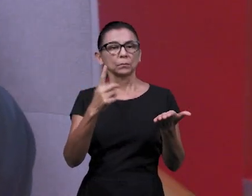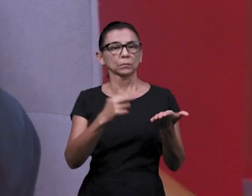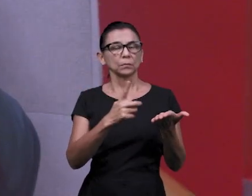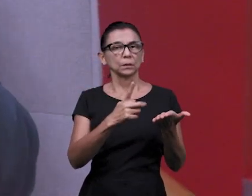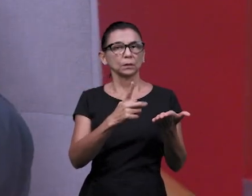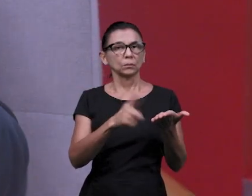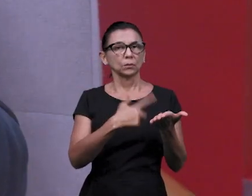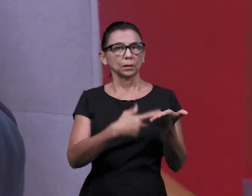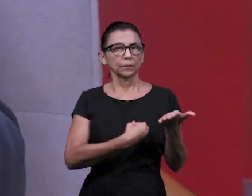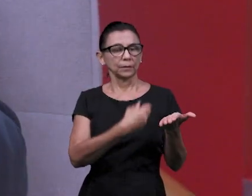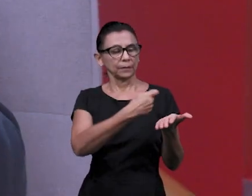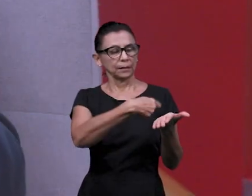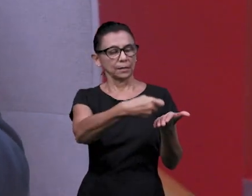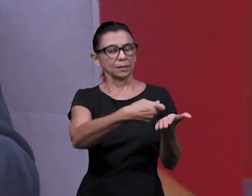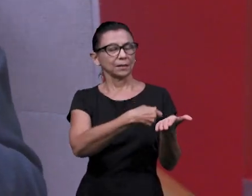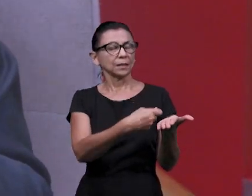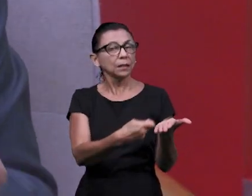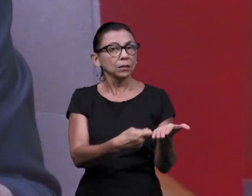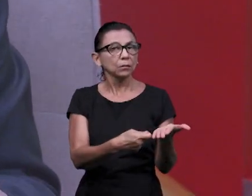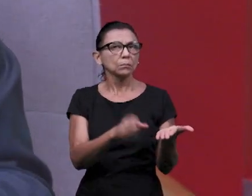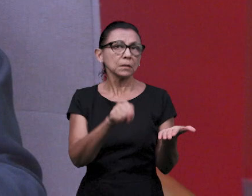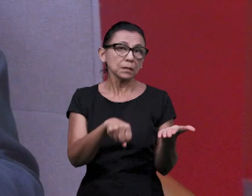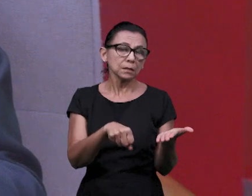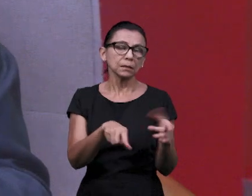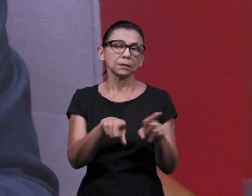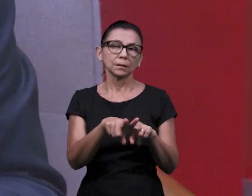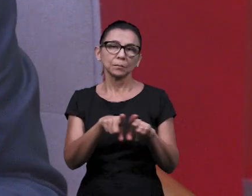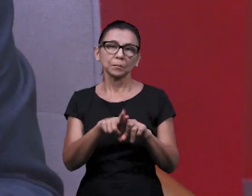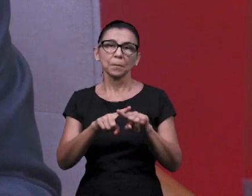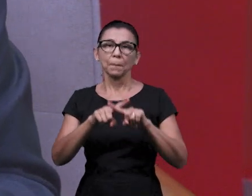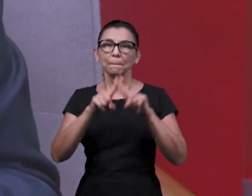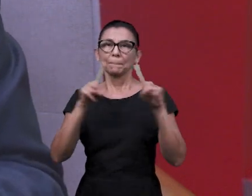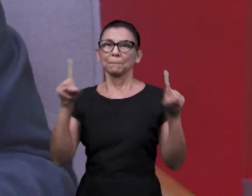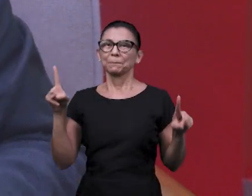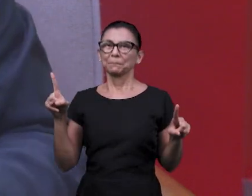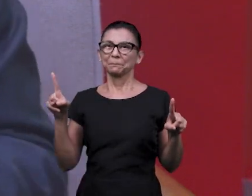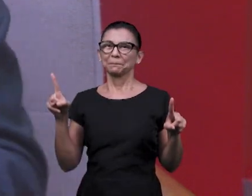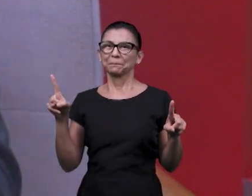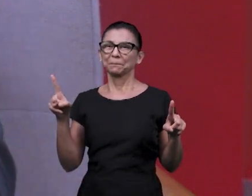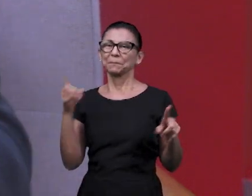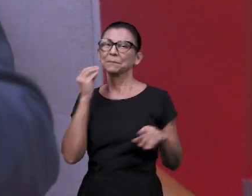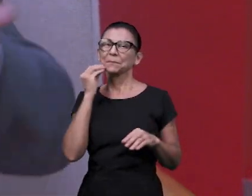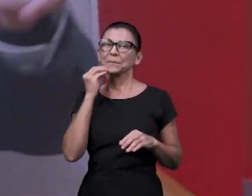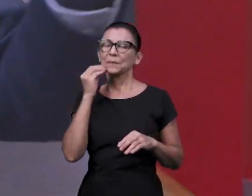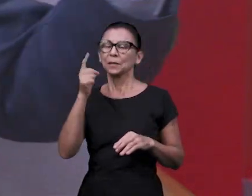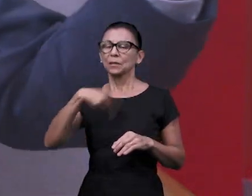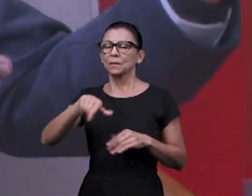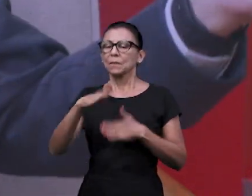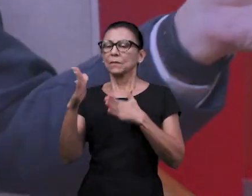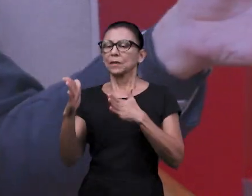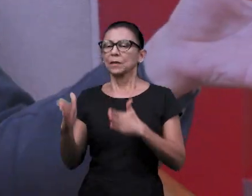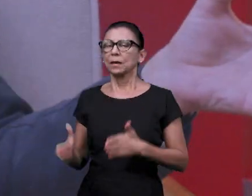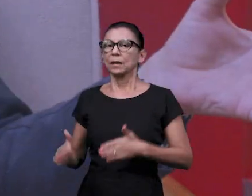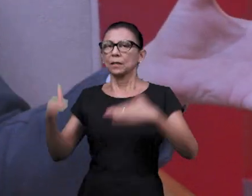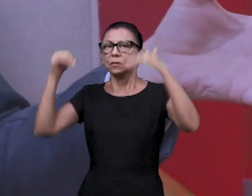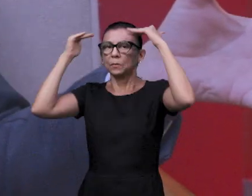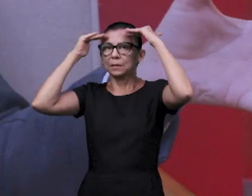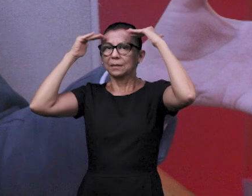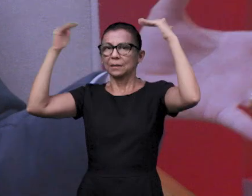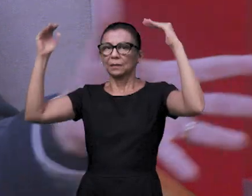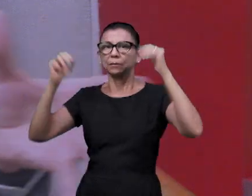Mais c'est une opportunité pour être fidèle, obéissant, être à côté du